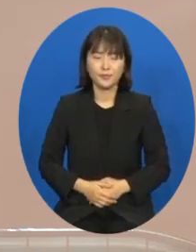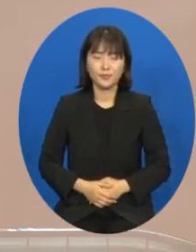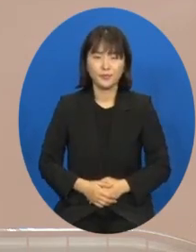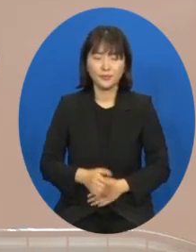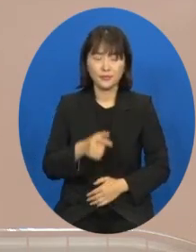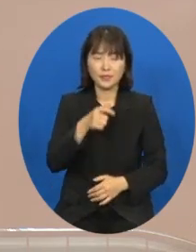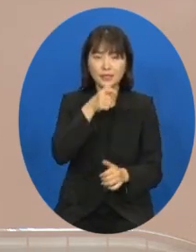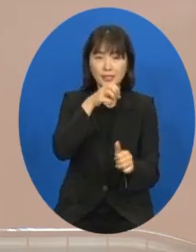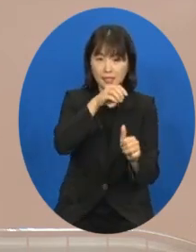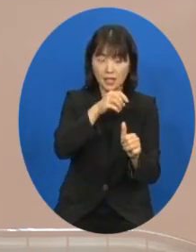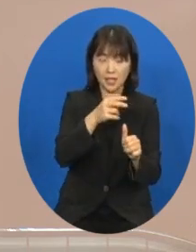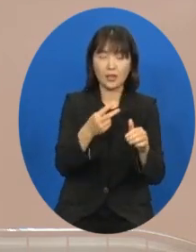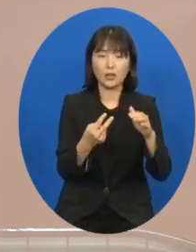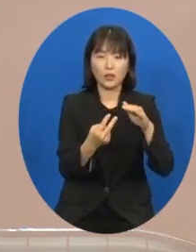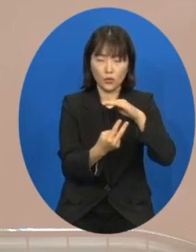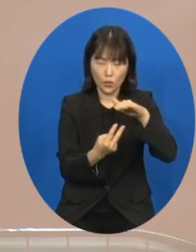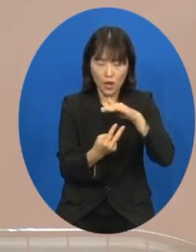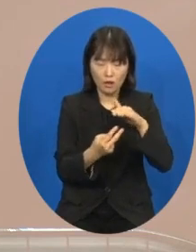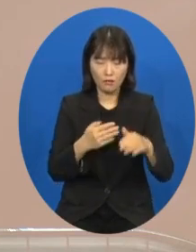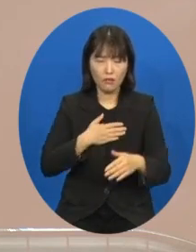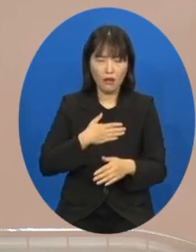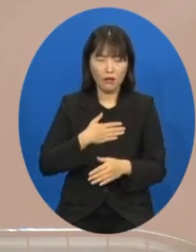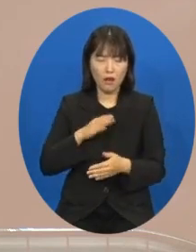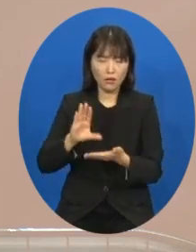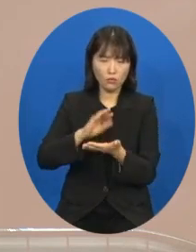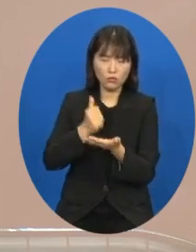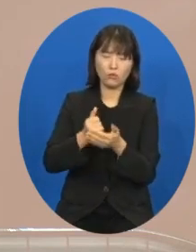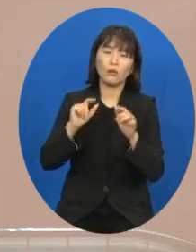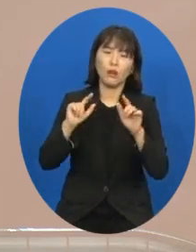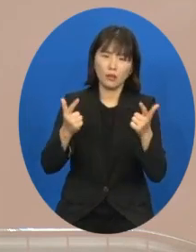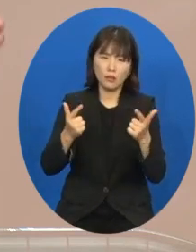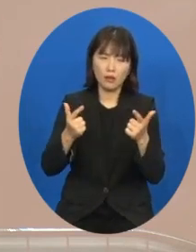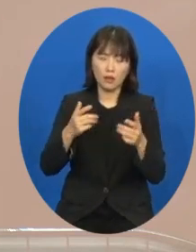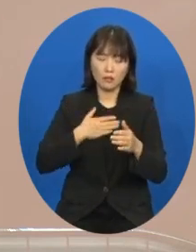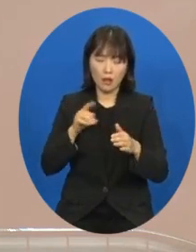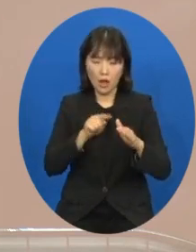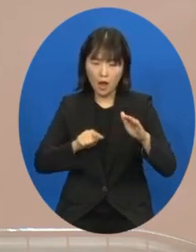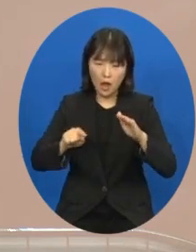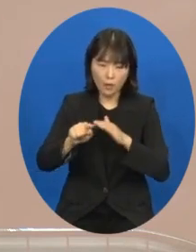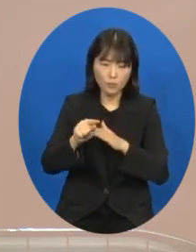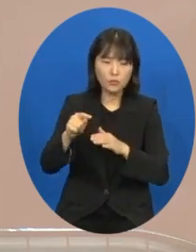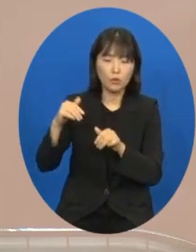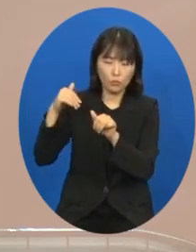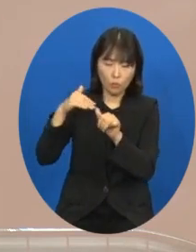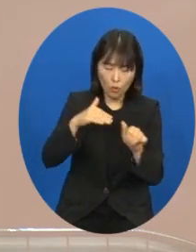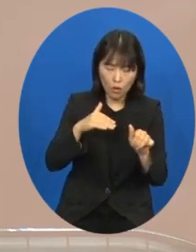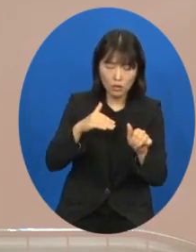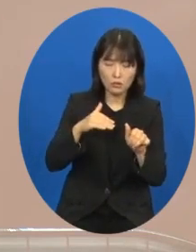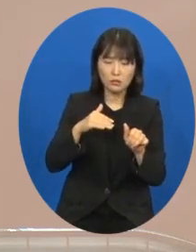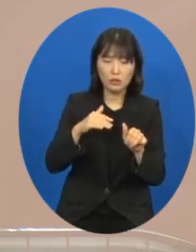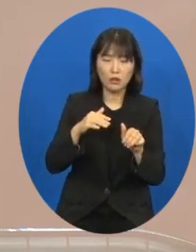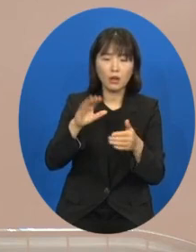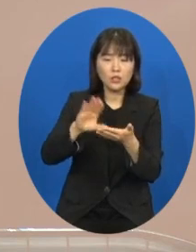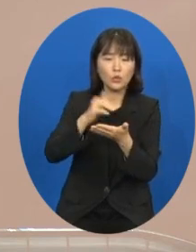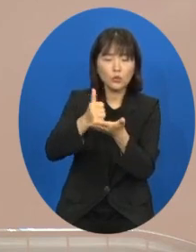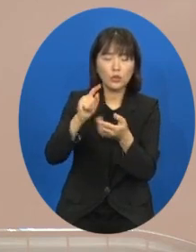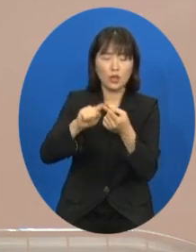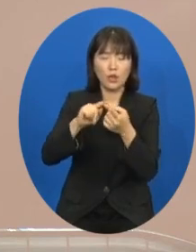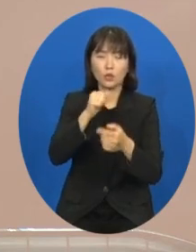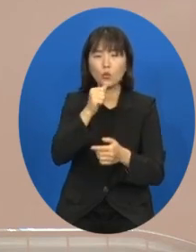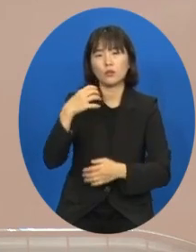세례 요한은 나는 절대로 그리스도가 아니다. 나는 그분 앞서 와서 그분을 소개하는 역할을 한